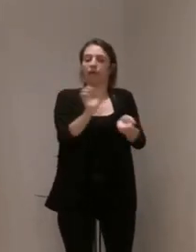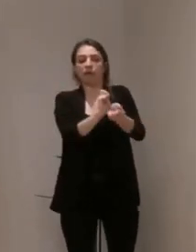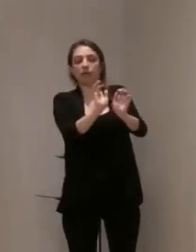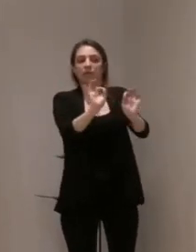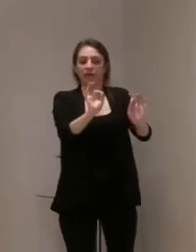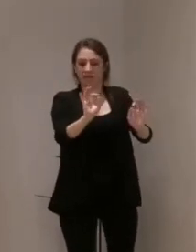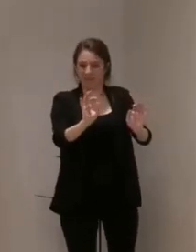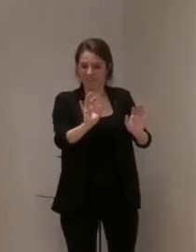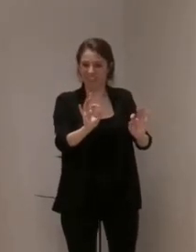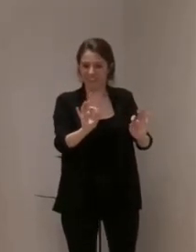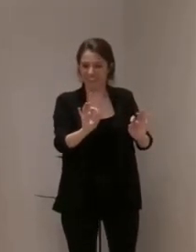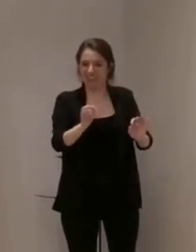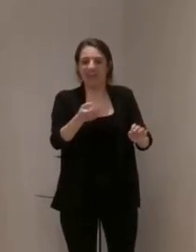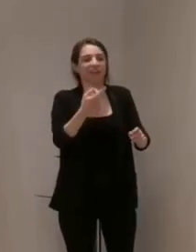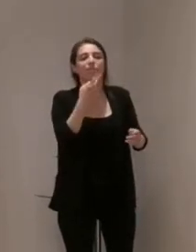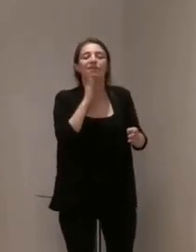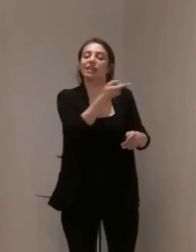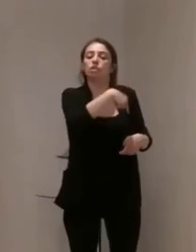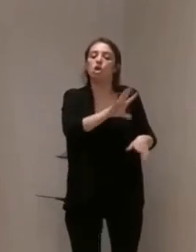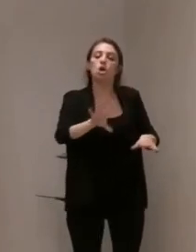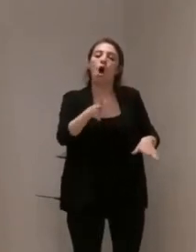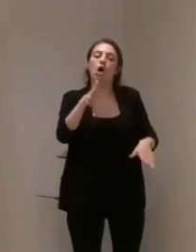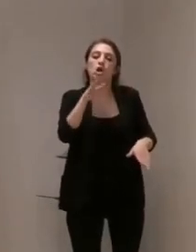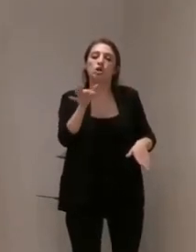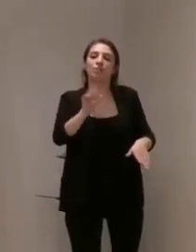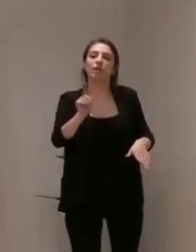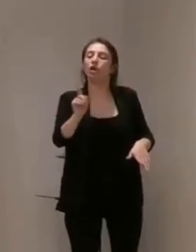ser, no ho acceptaran, o no, és molt difícil,